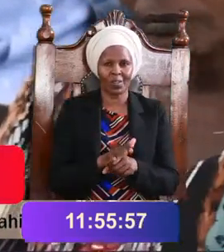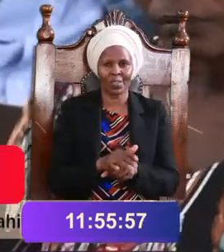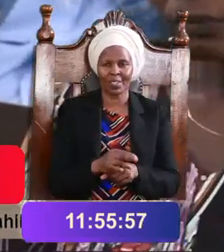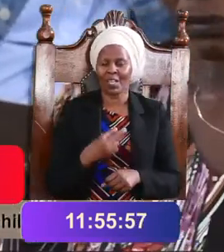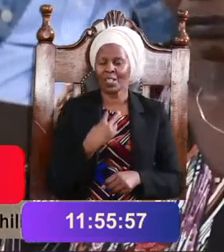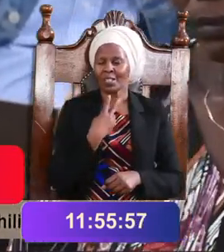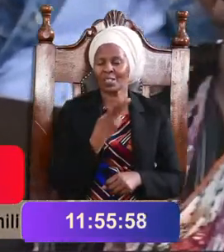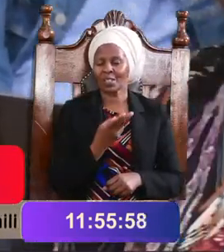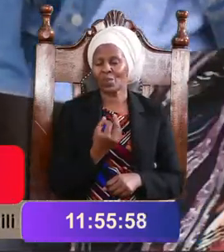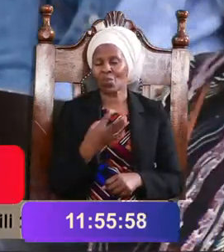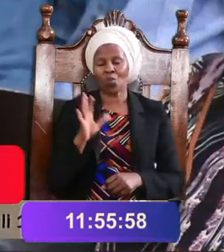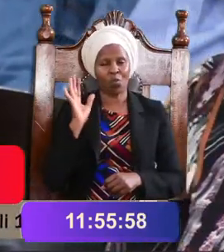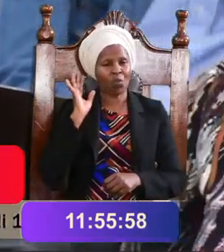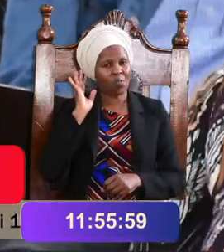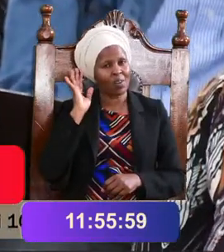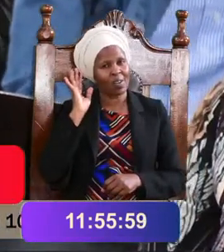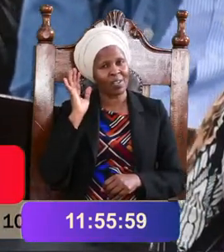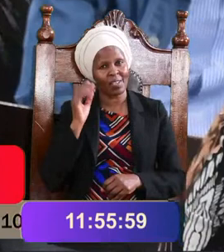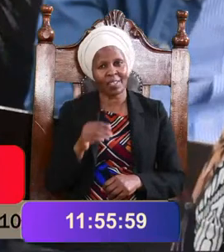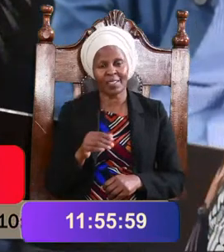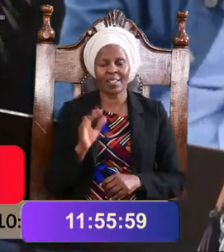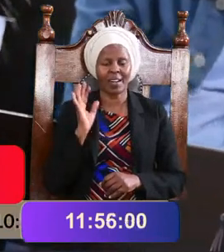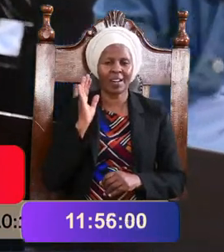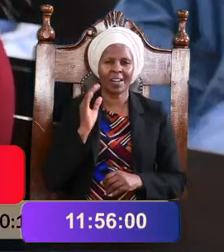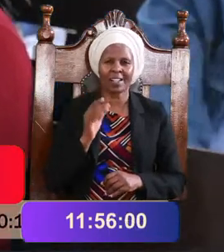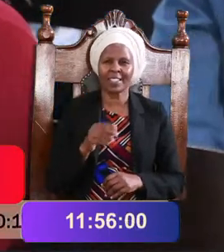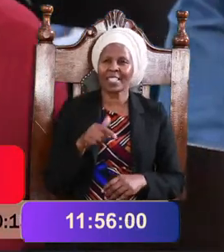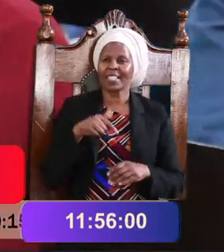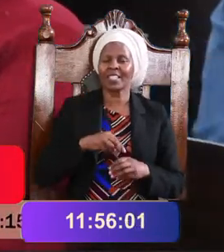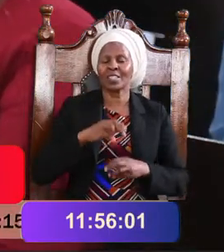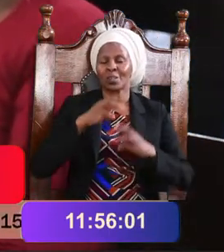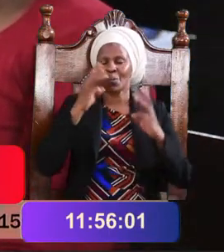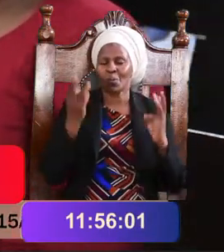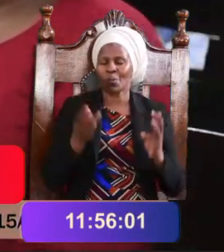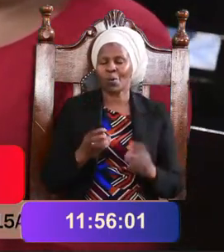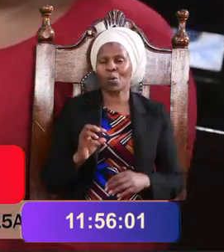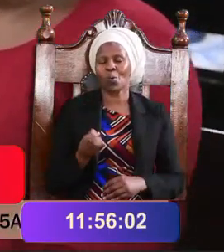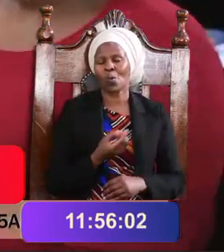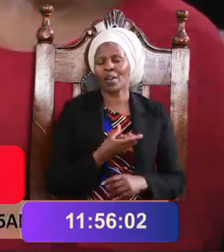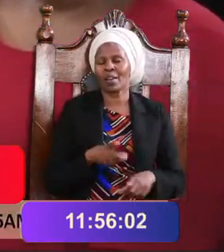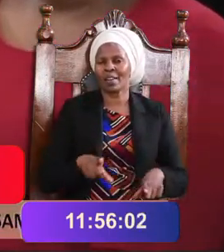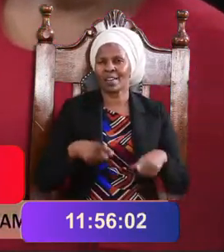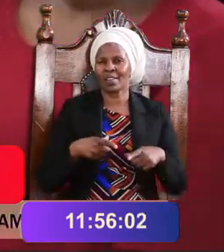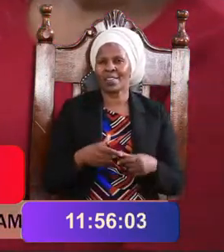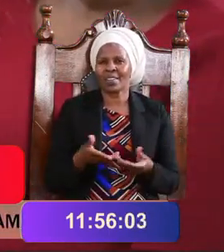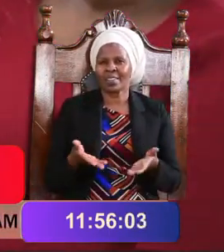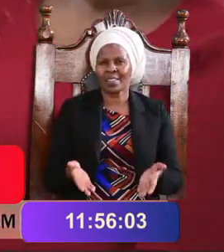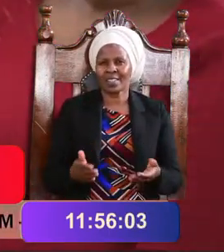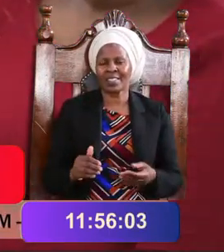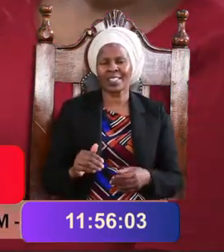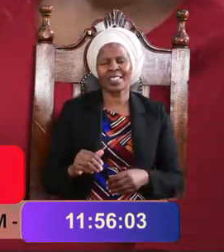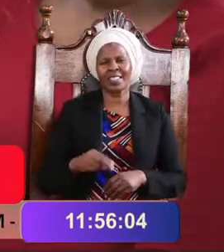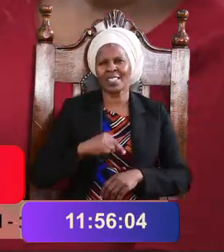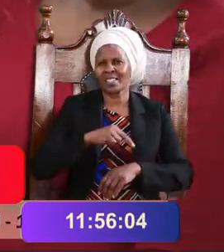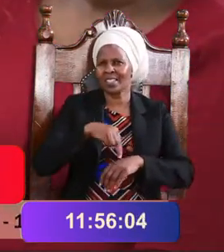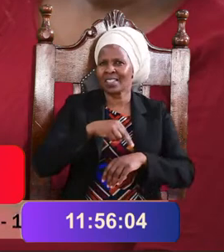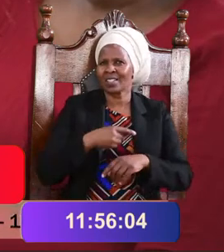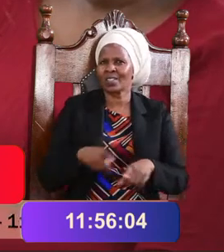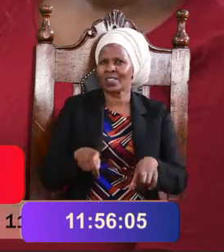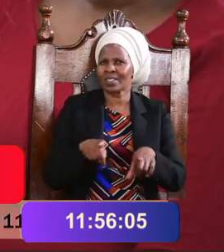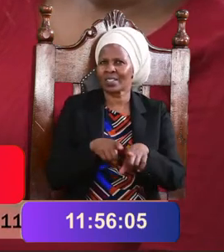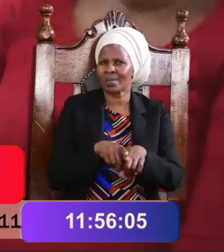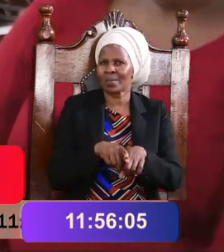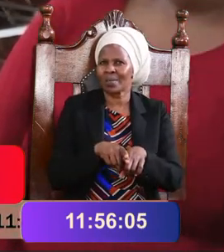uongo inasikika sana katika dunia ambayo tunaishi. Na katika nchi yetu ukweli hauna